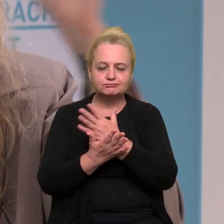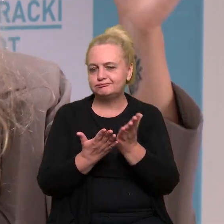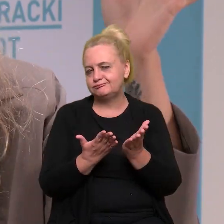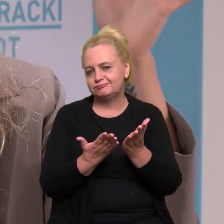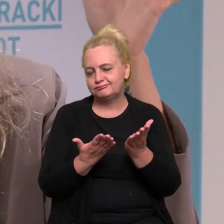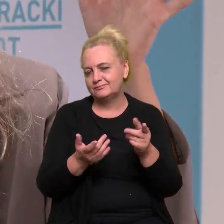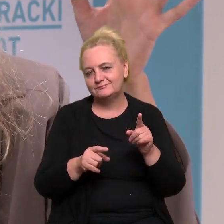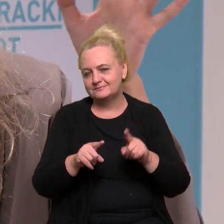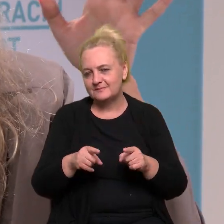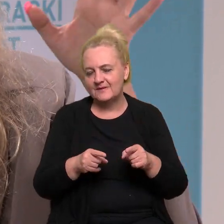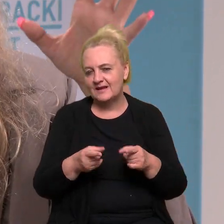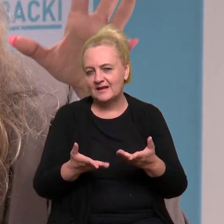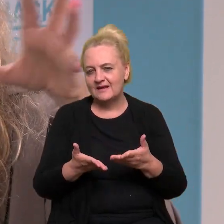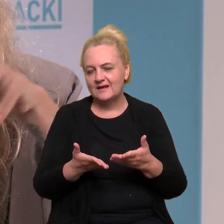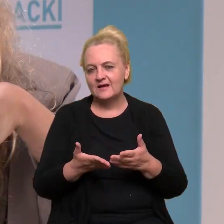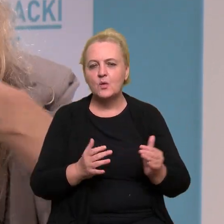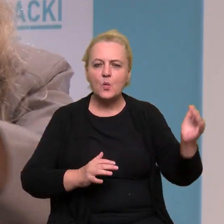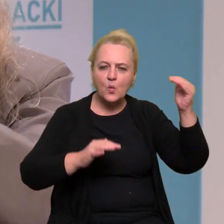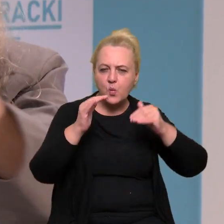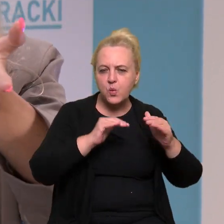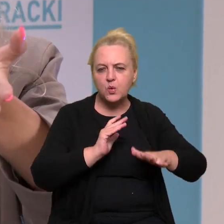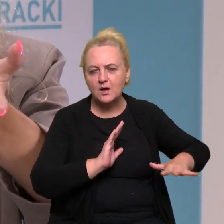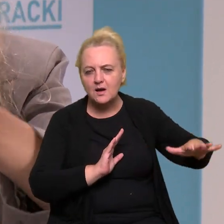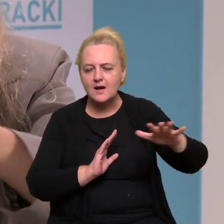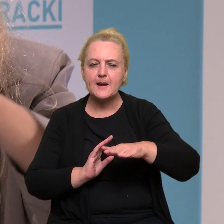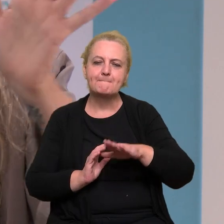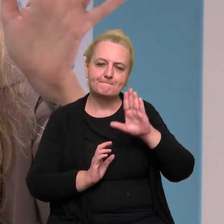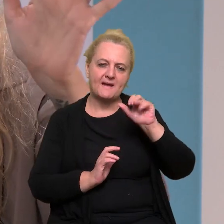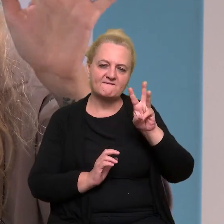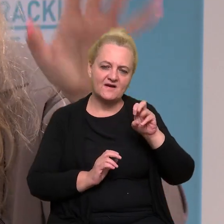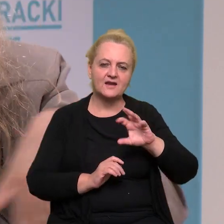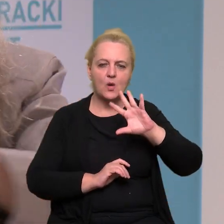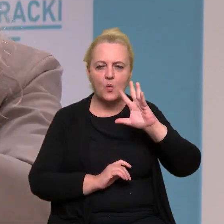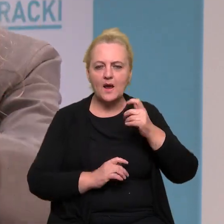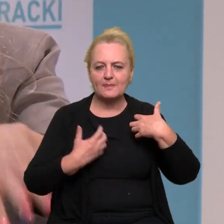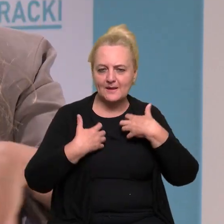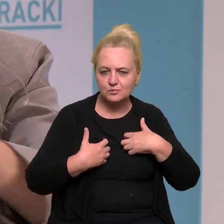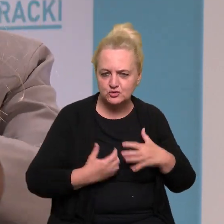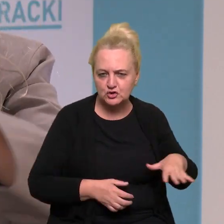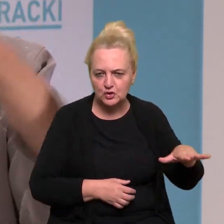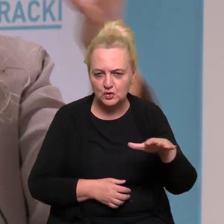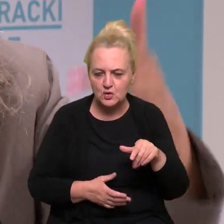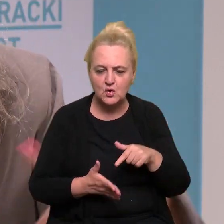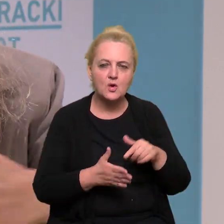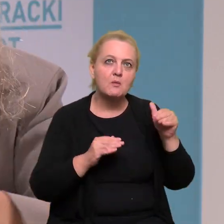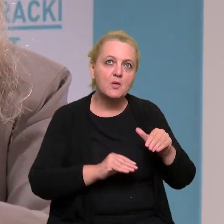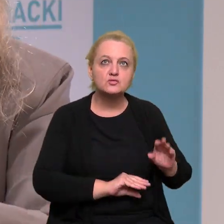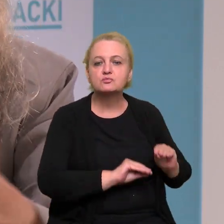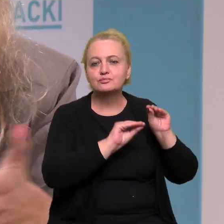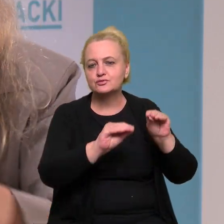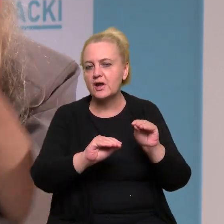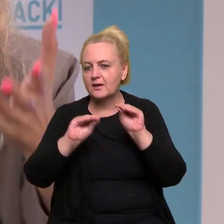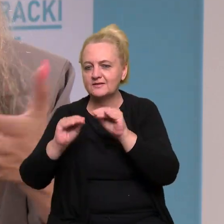typowa, bawarska, góry, idylla, ładna natura, którą można przenieść na wszystkie